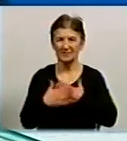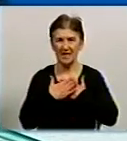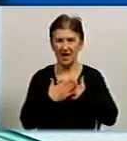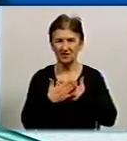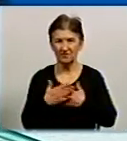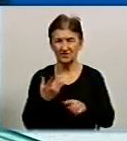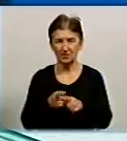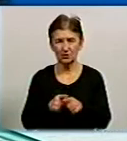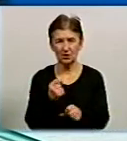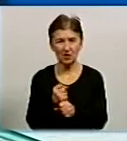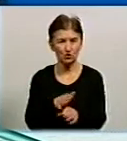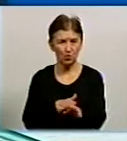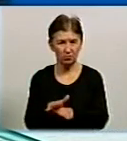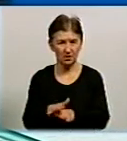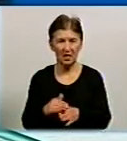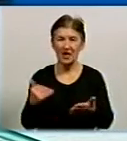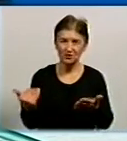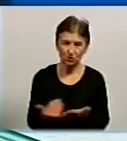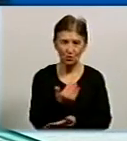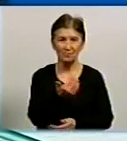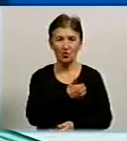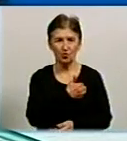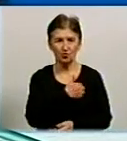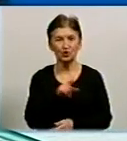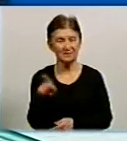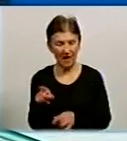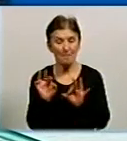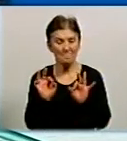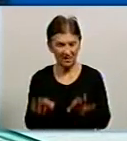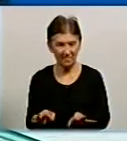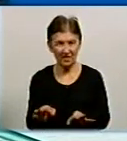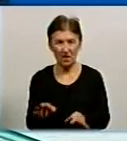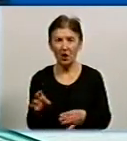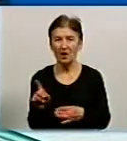зробили і хочуть робити знову. І це правильно. Тому що